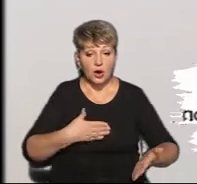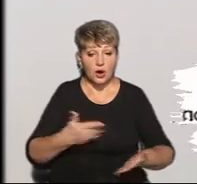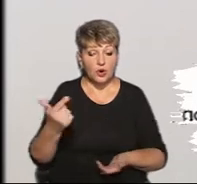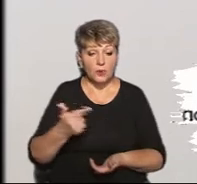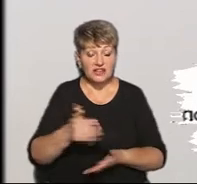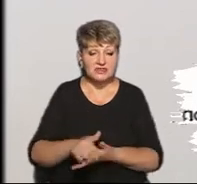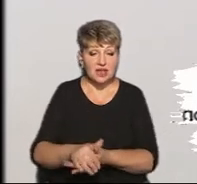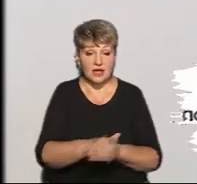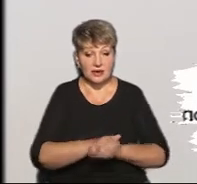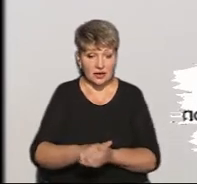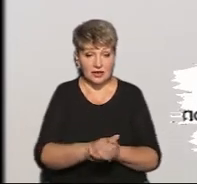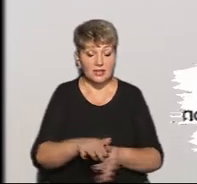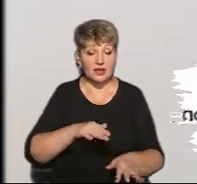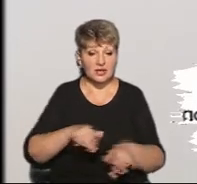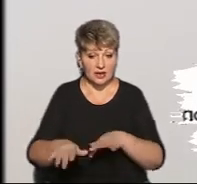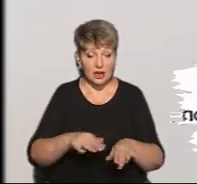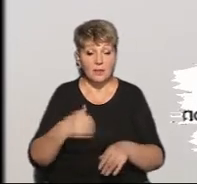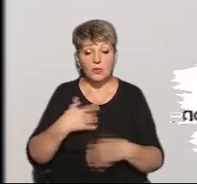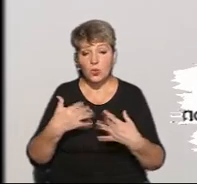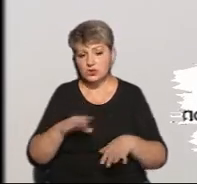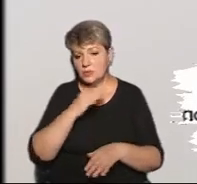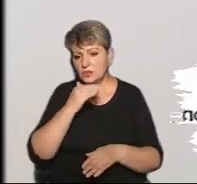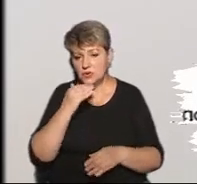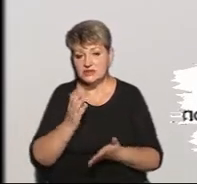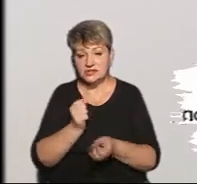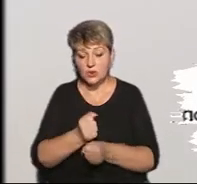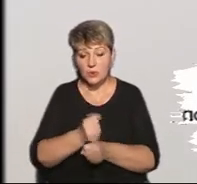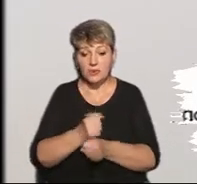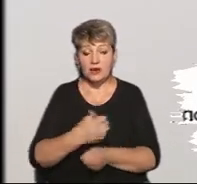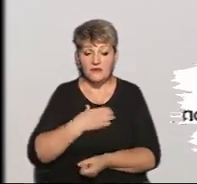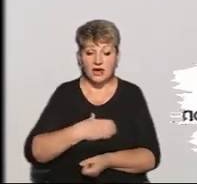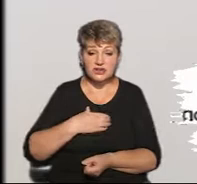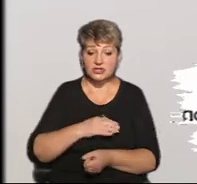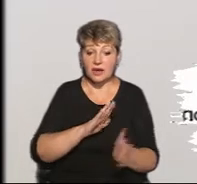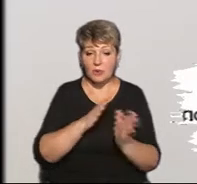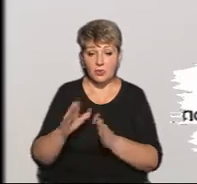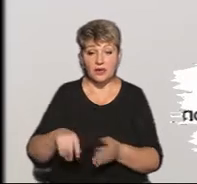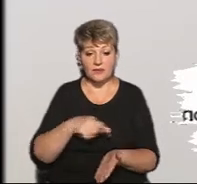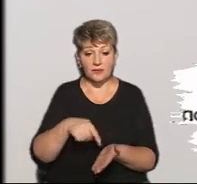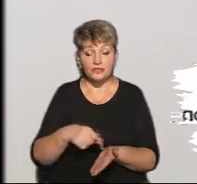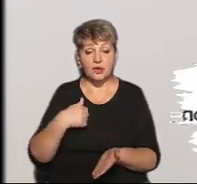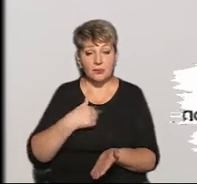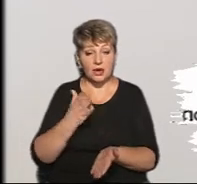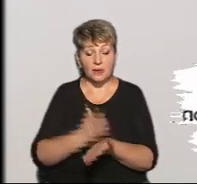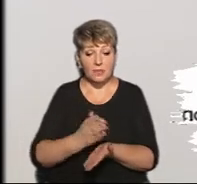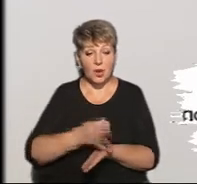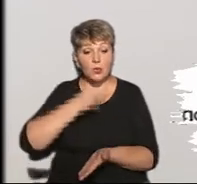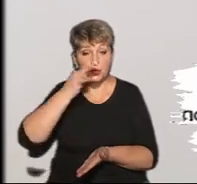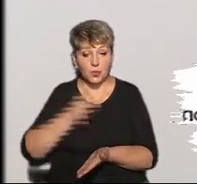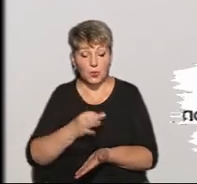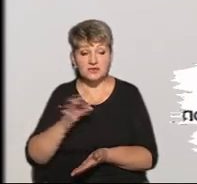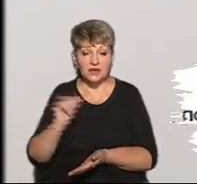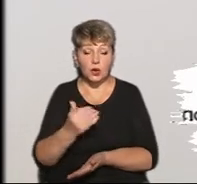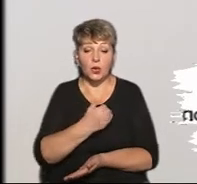та волонтери. Ми вже зробили безліч корисних і важливих справ для міста. Ми маємо досвід та стратегію сталого розвитку